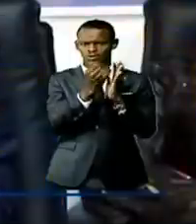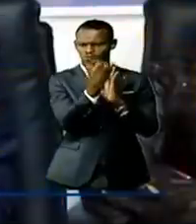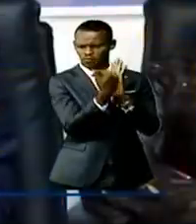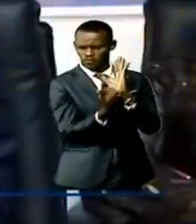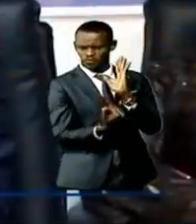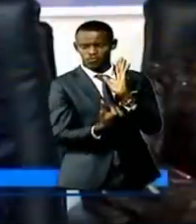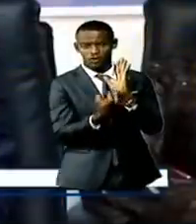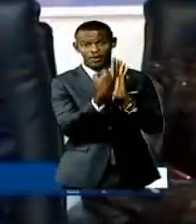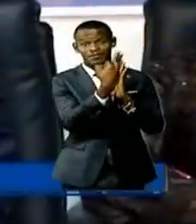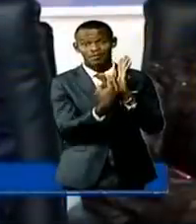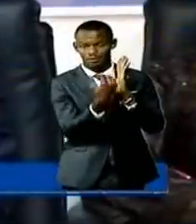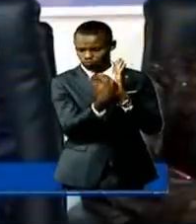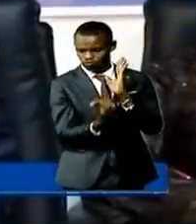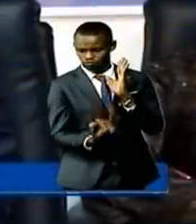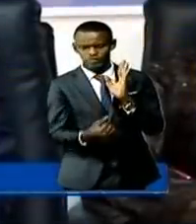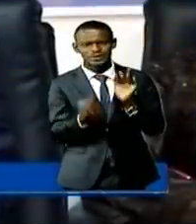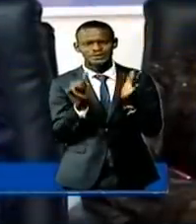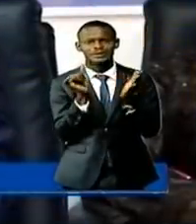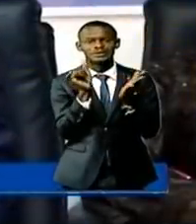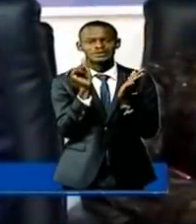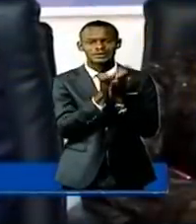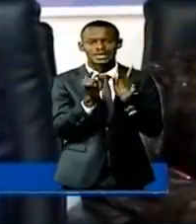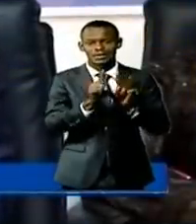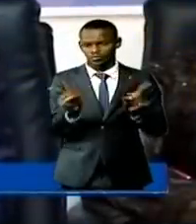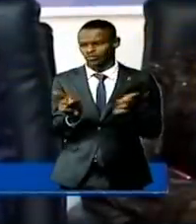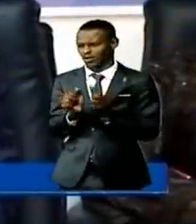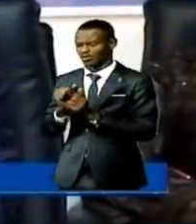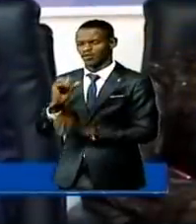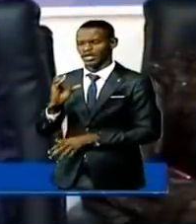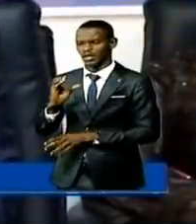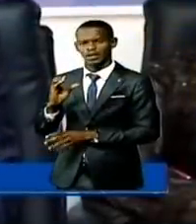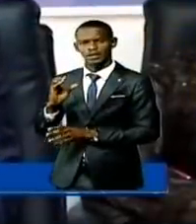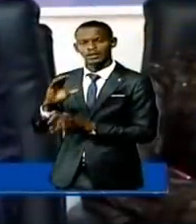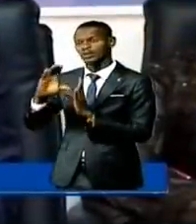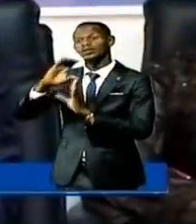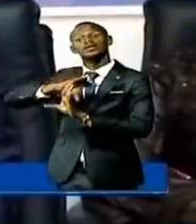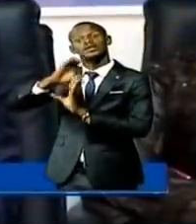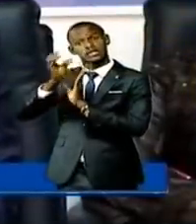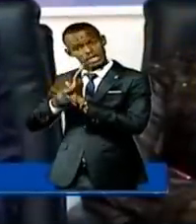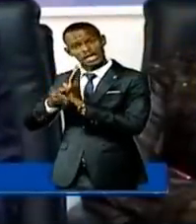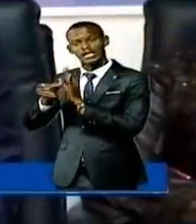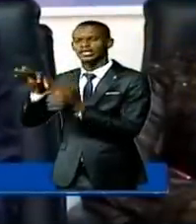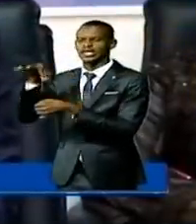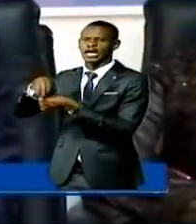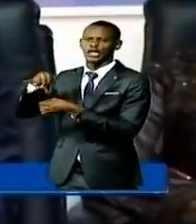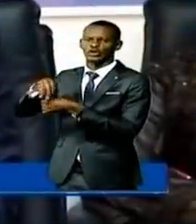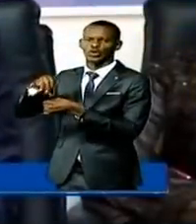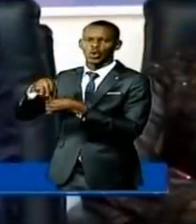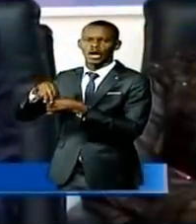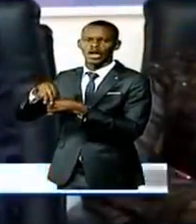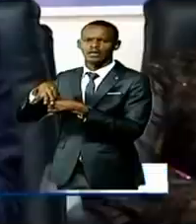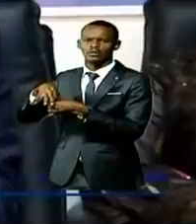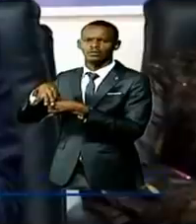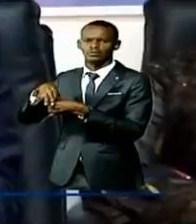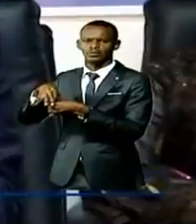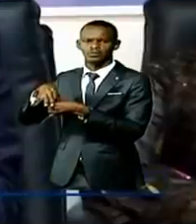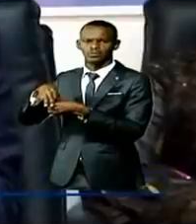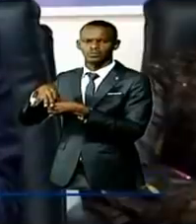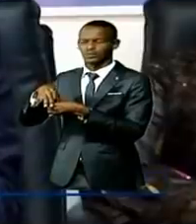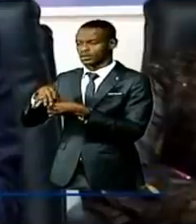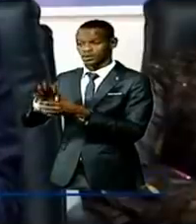route que la CENI publie ce jour n'est pas à confondre avec le calendrier électoral qui sera